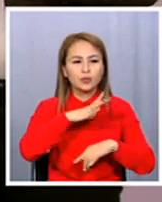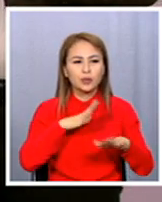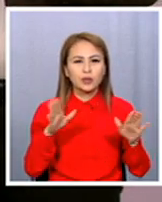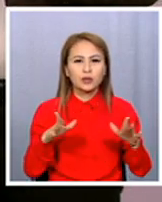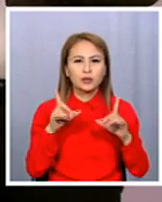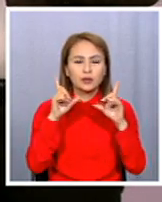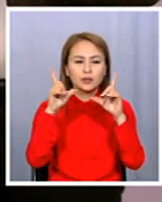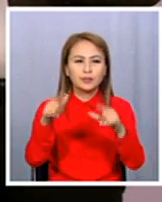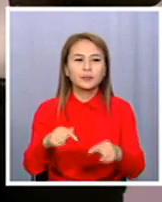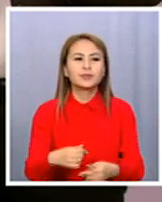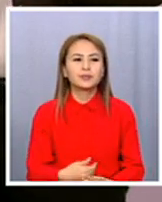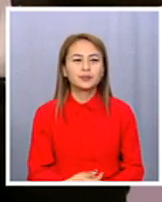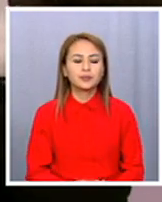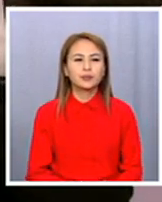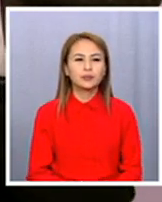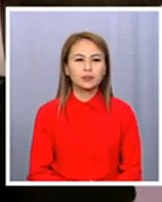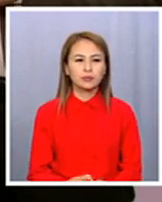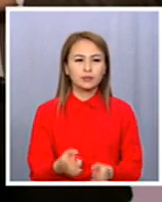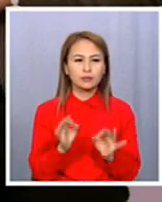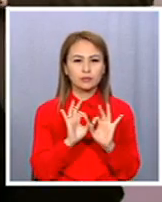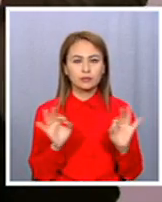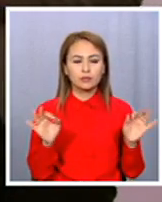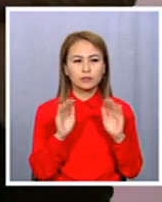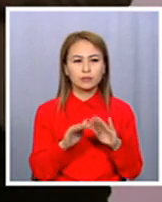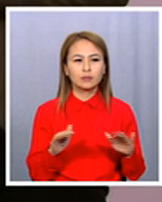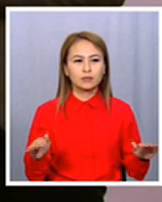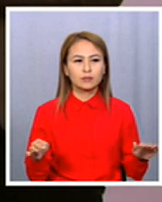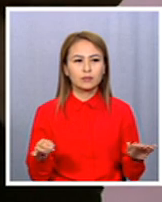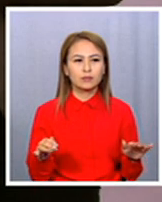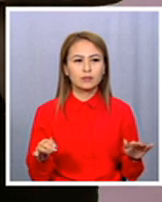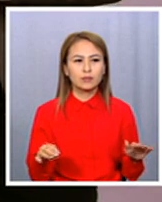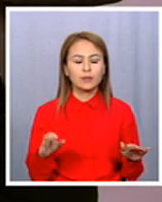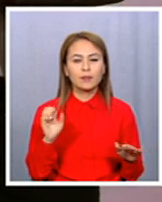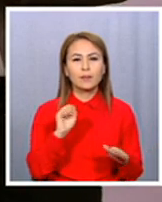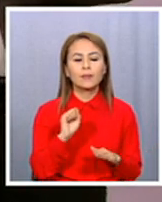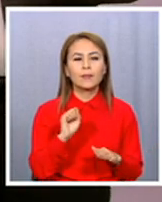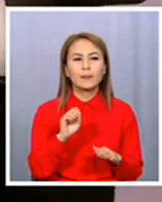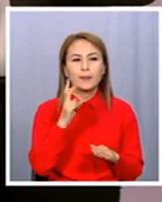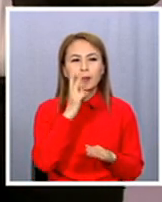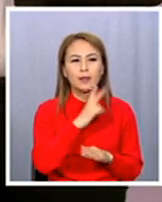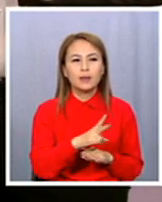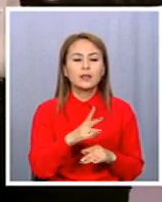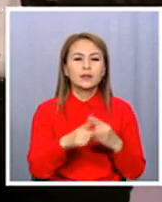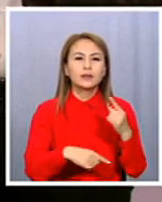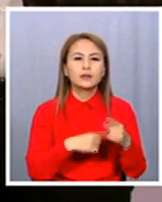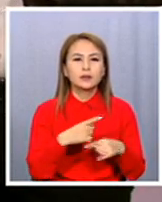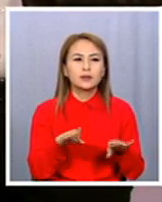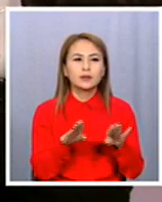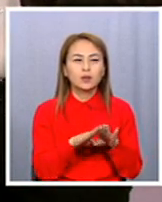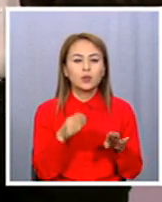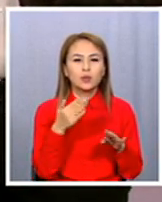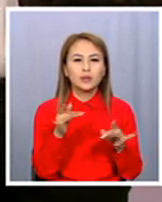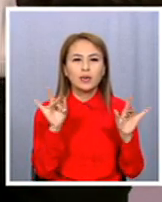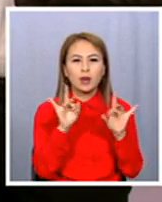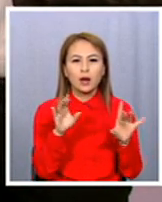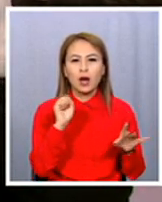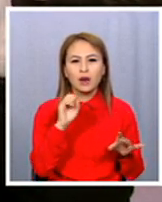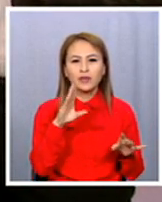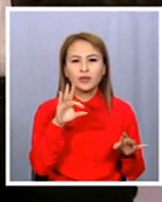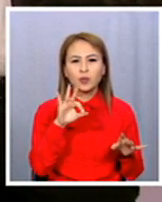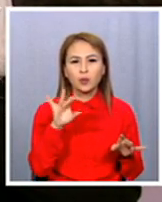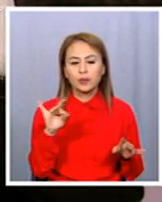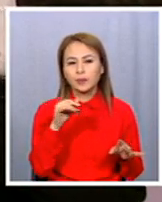кетті. Жарайсыңдар балдар? Ал балдар, енді кезекте осы әңгіменің авторына